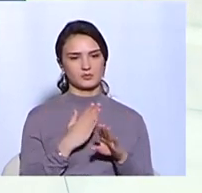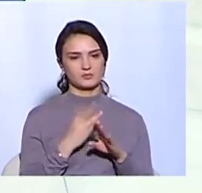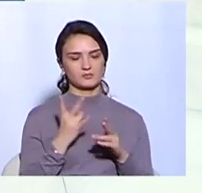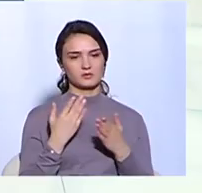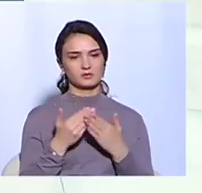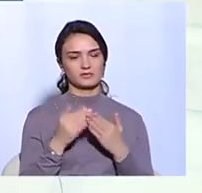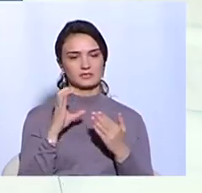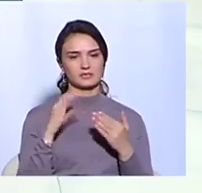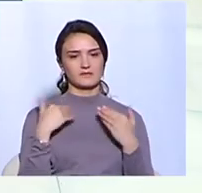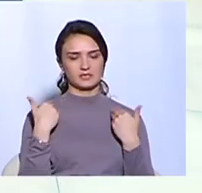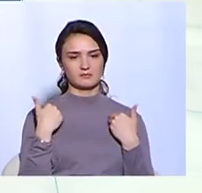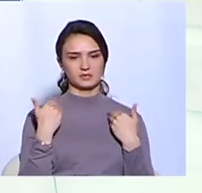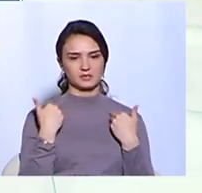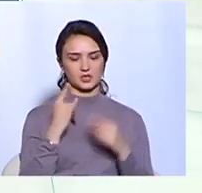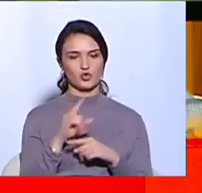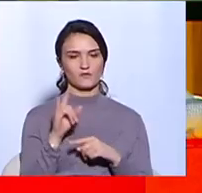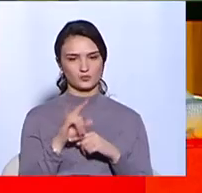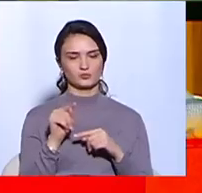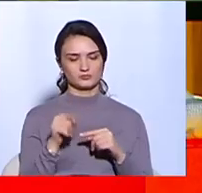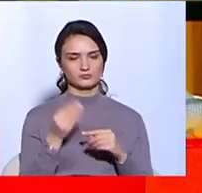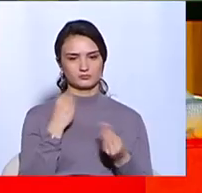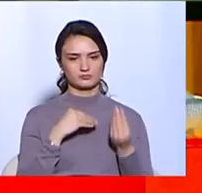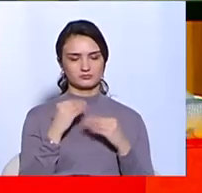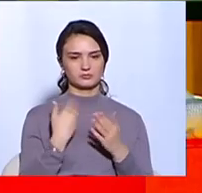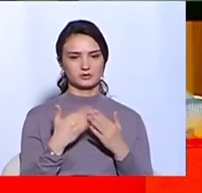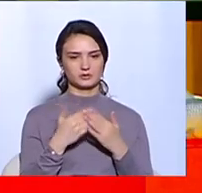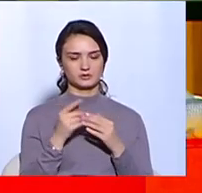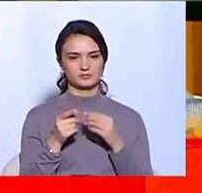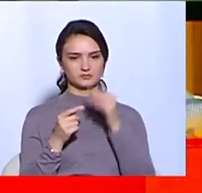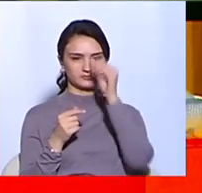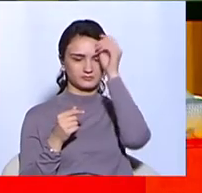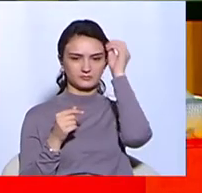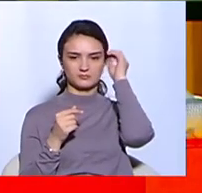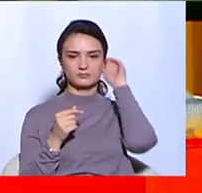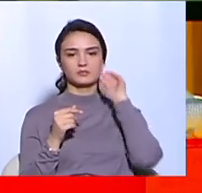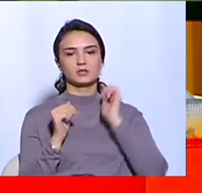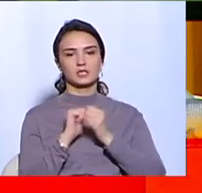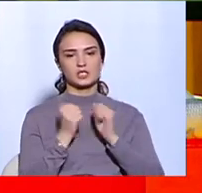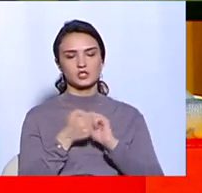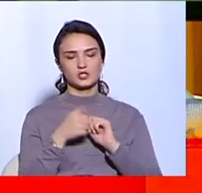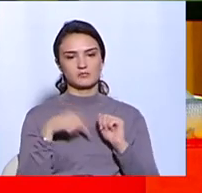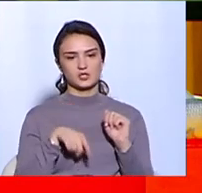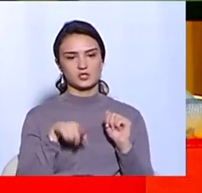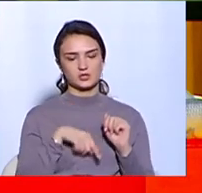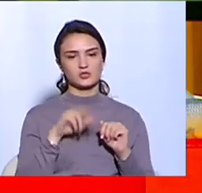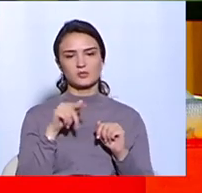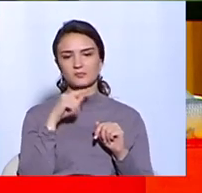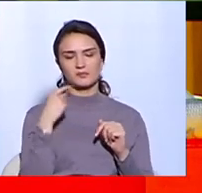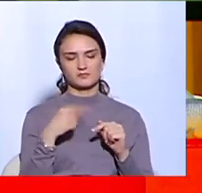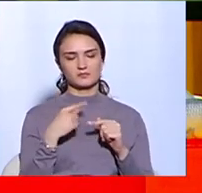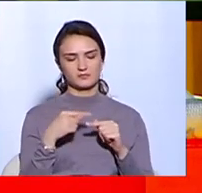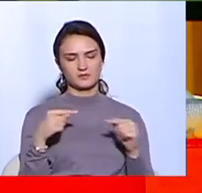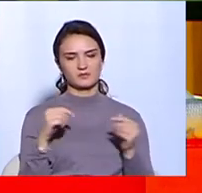მაგალითად C ვიტამინით ხელოვნური დატვირთვა იწვევს მაგალითად კენჭების წარმოქმნას საშარდე გზებში და კიდევ ბევრ სხვა